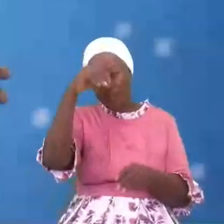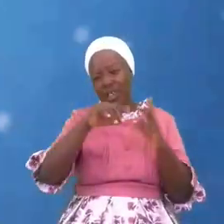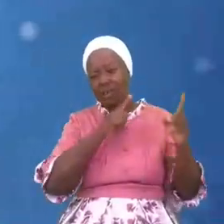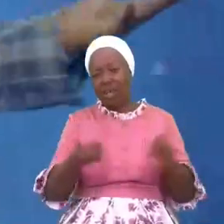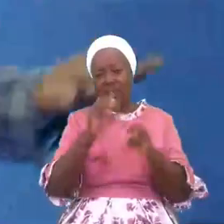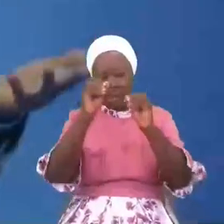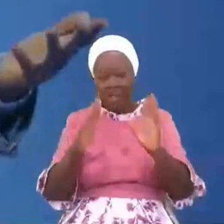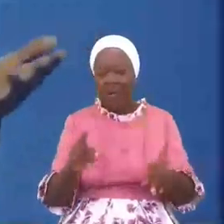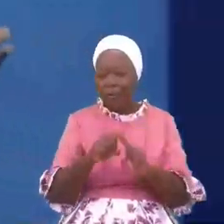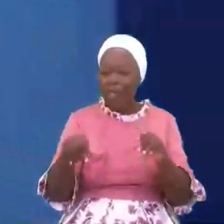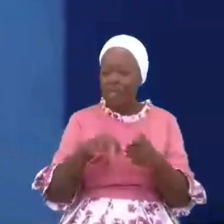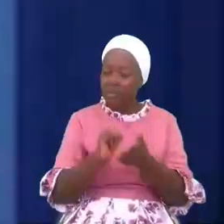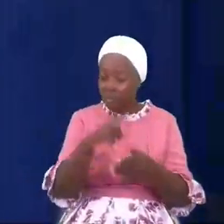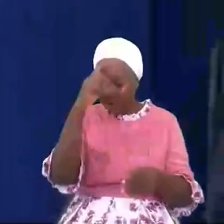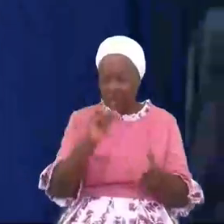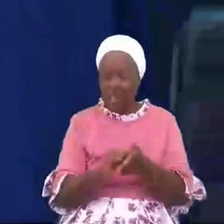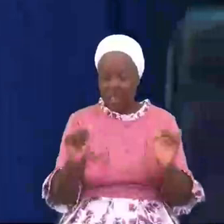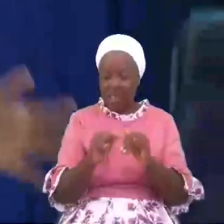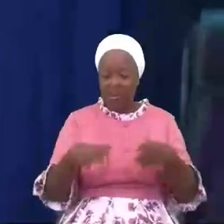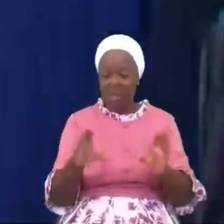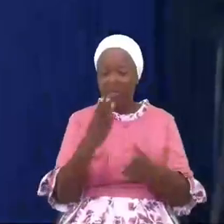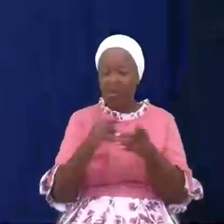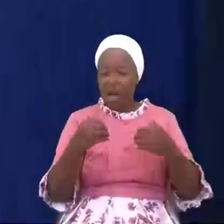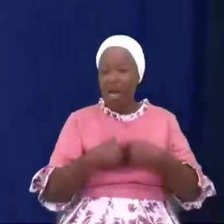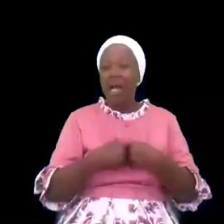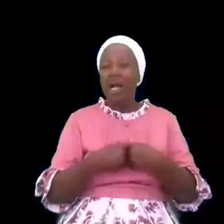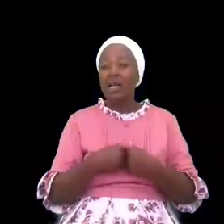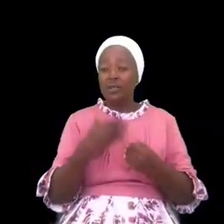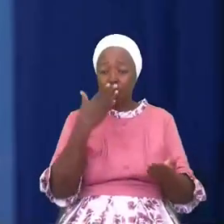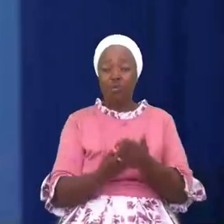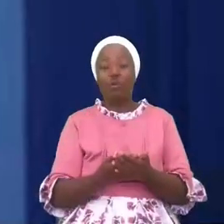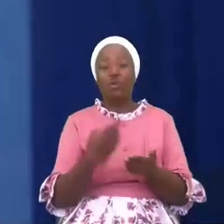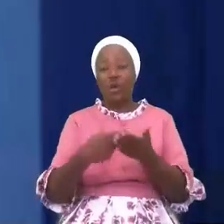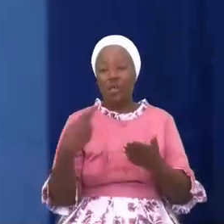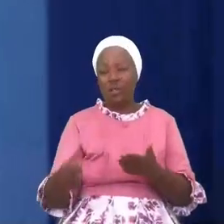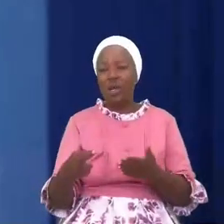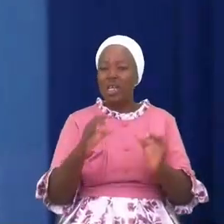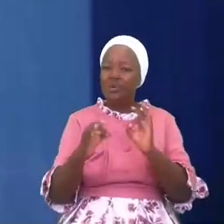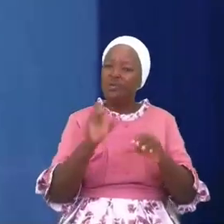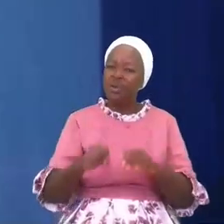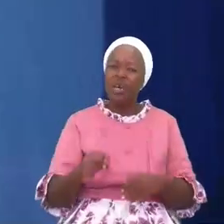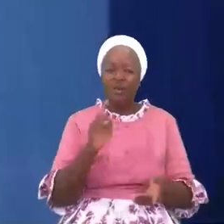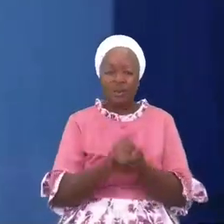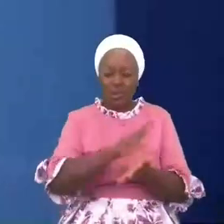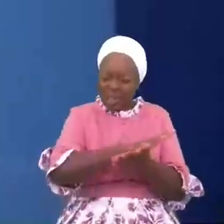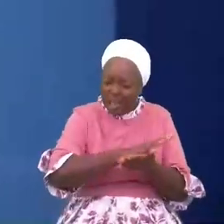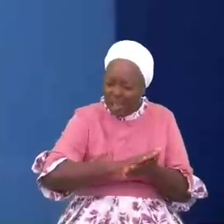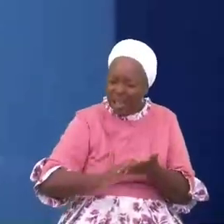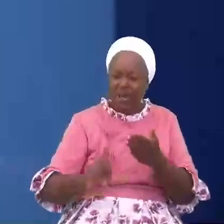quelqu'un avait de distinction. Alors, si tu peux effacer ôter et